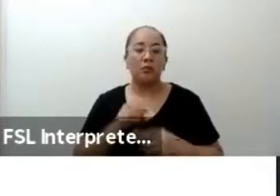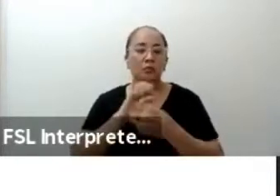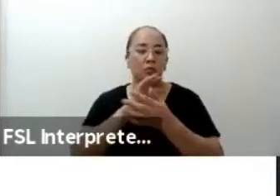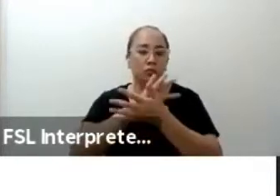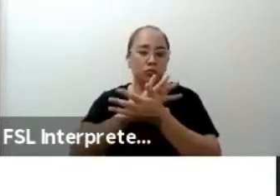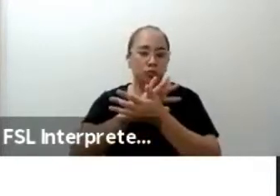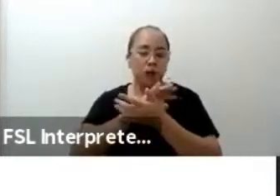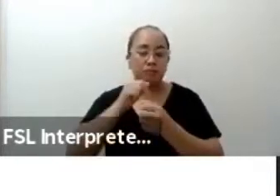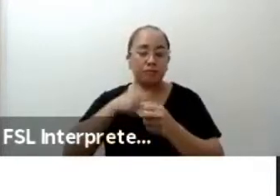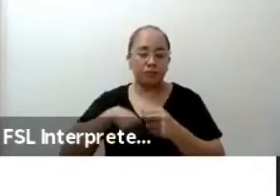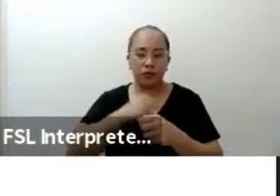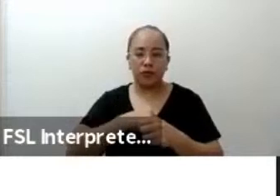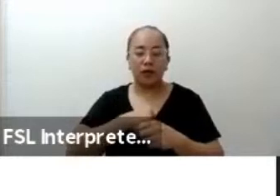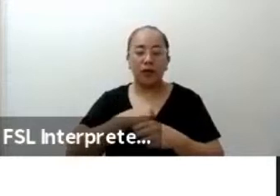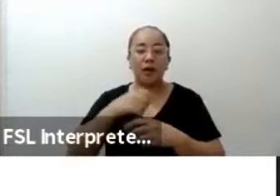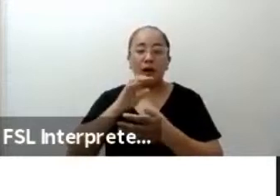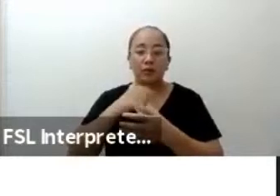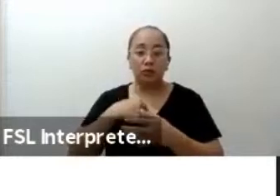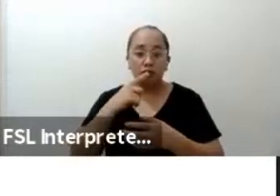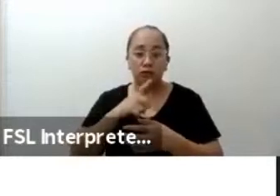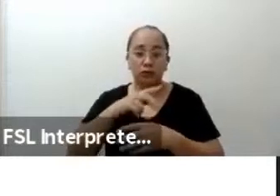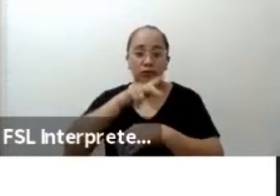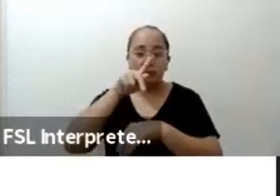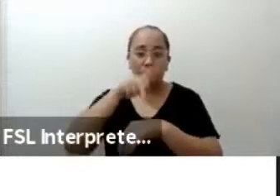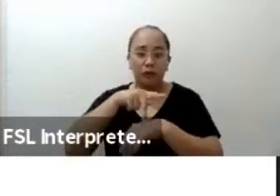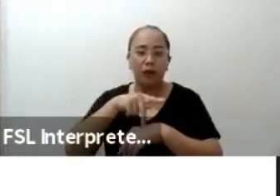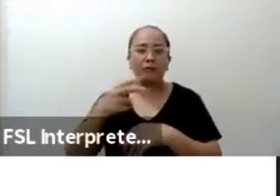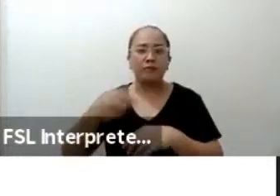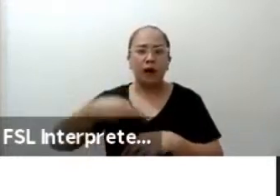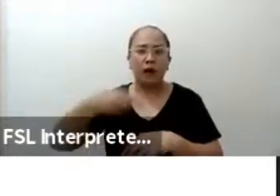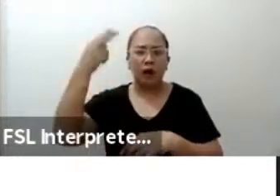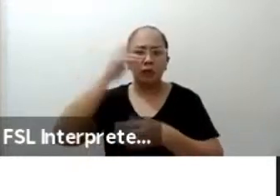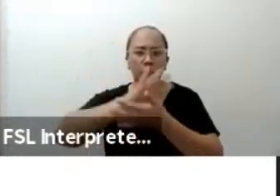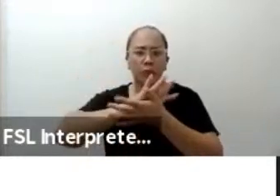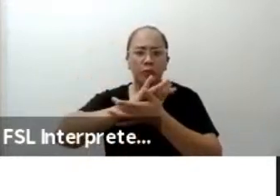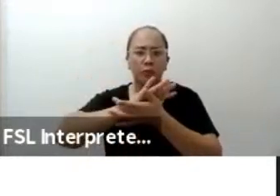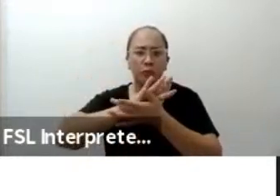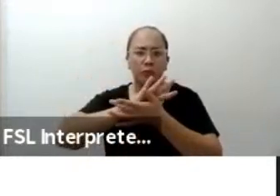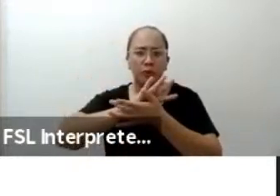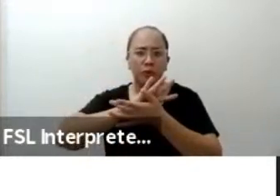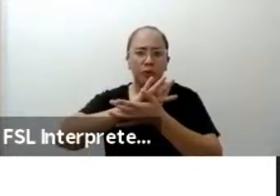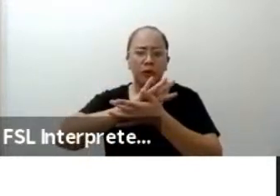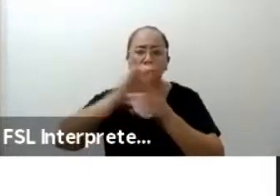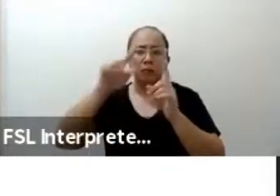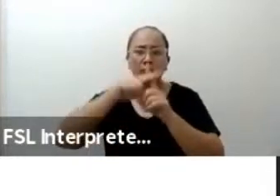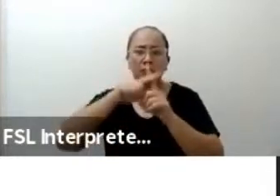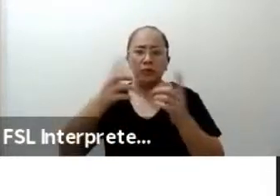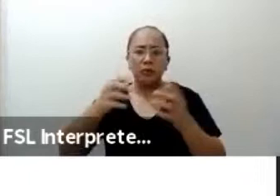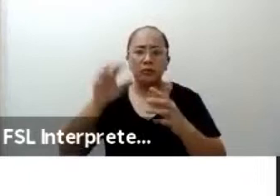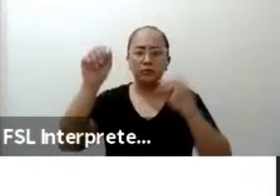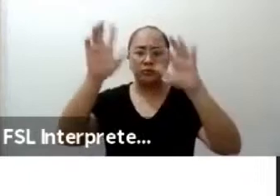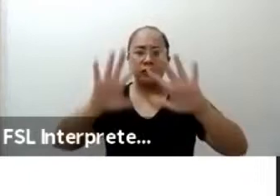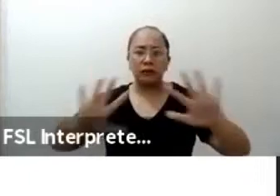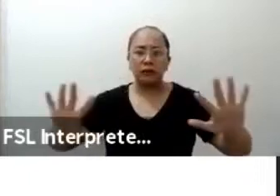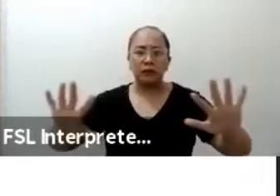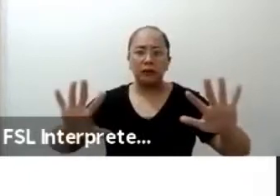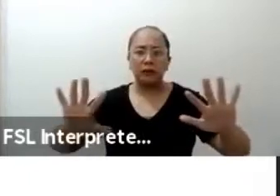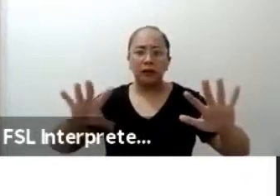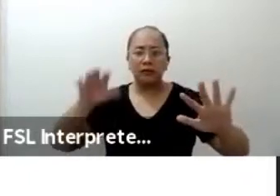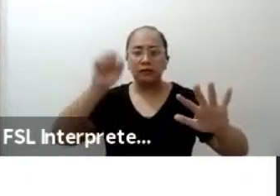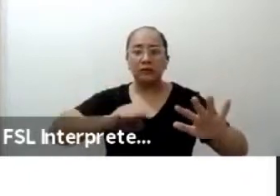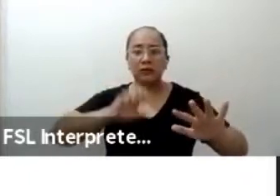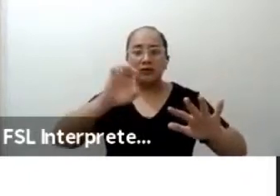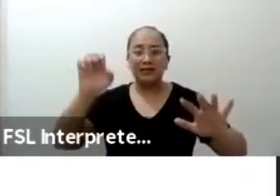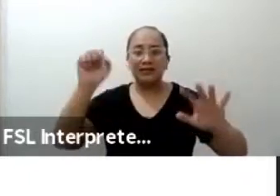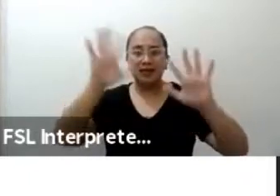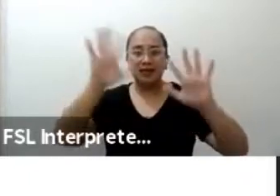Pilipinas has the highest daily confirmed new cases in Southeast Asia dito sa panahon ng surge na ito.